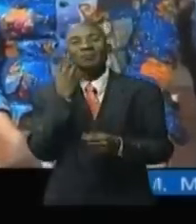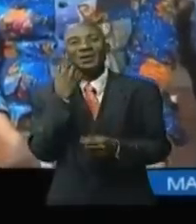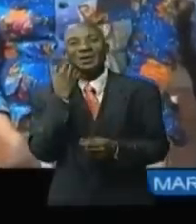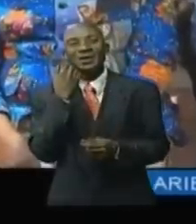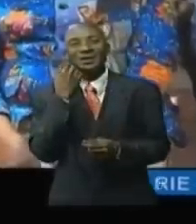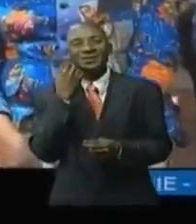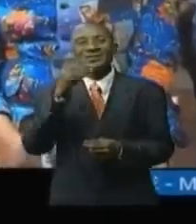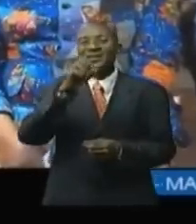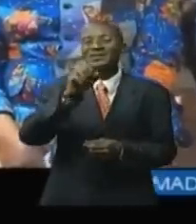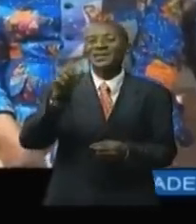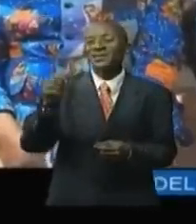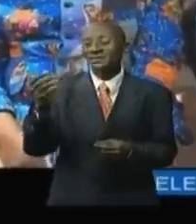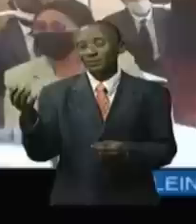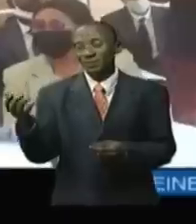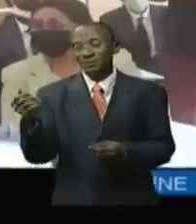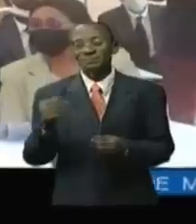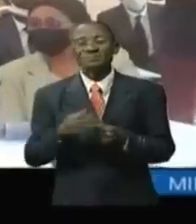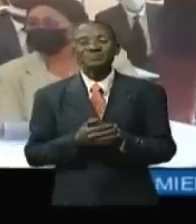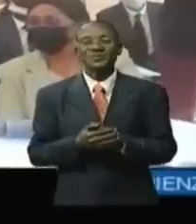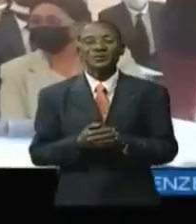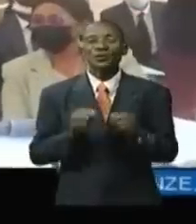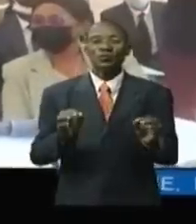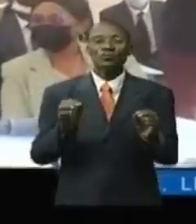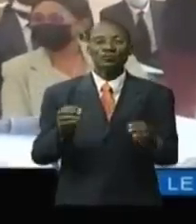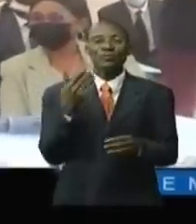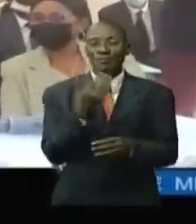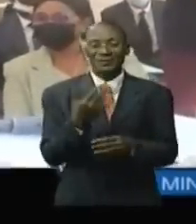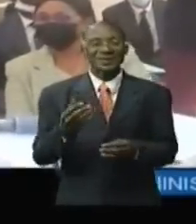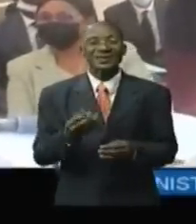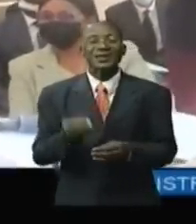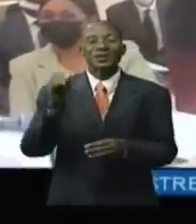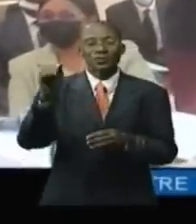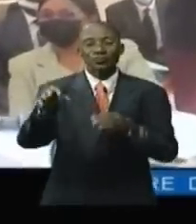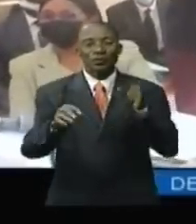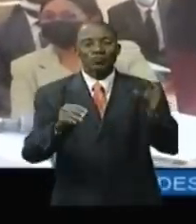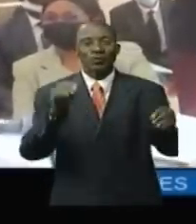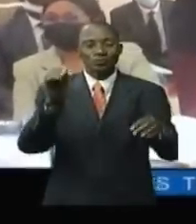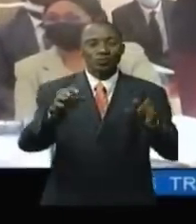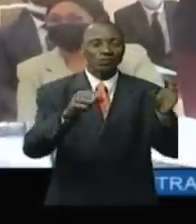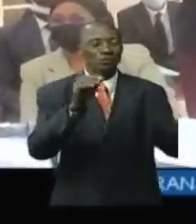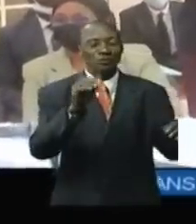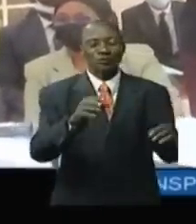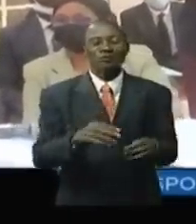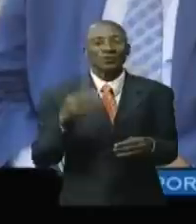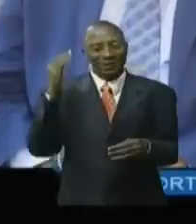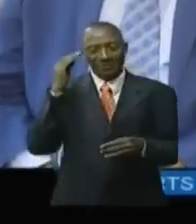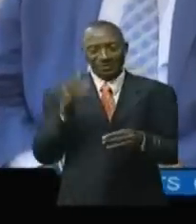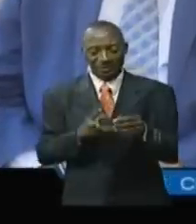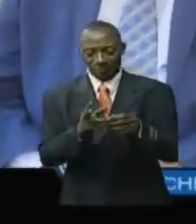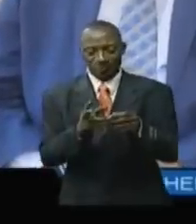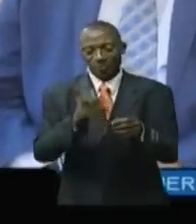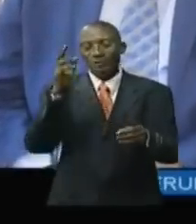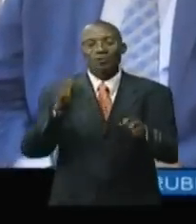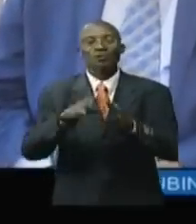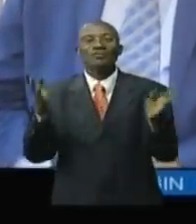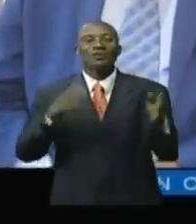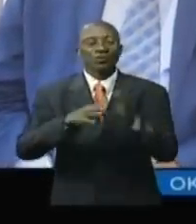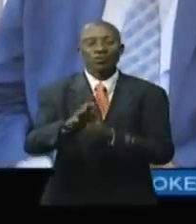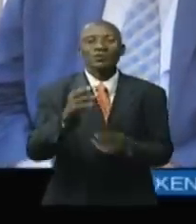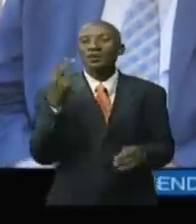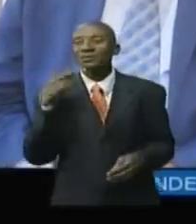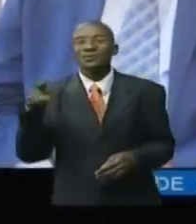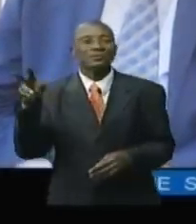Afrique et en RDC, 2% sont homozygotes pour l'hémoglobine S, d'où le souhait du ministre Mpanda que